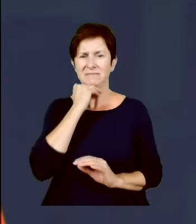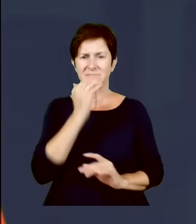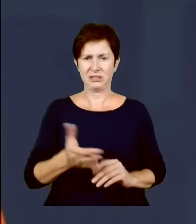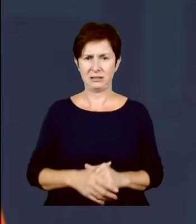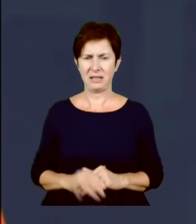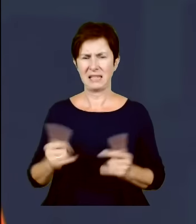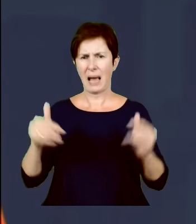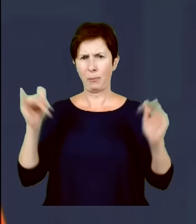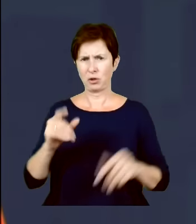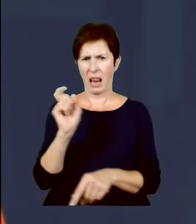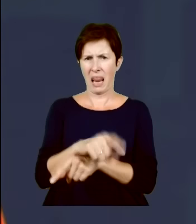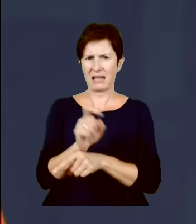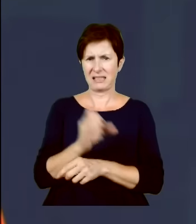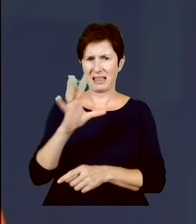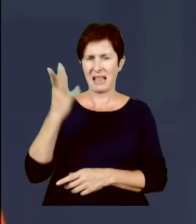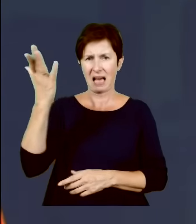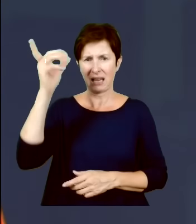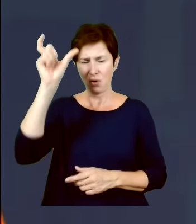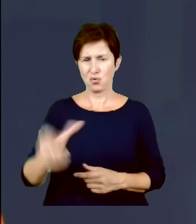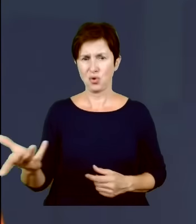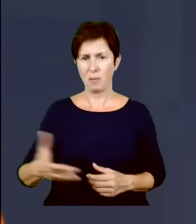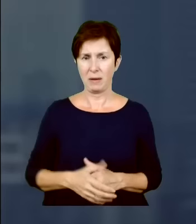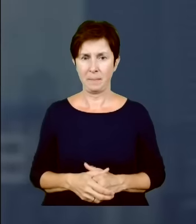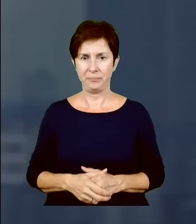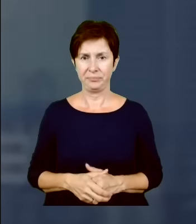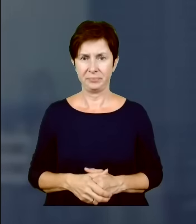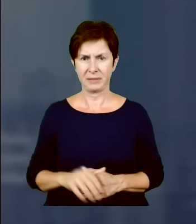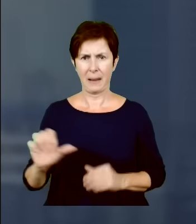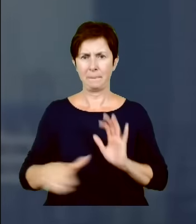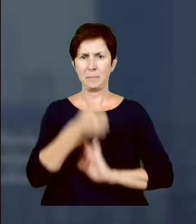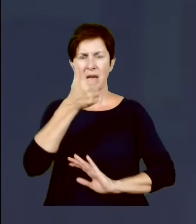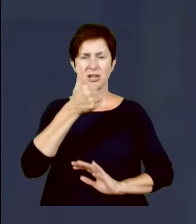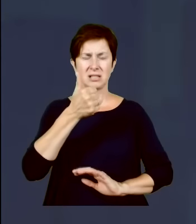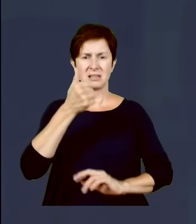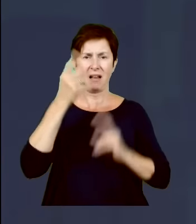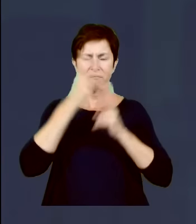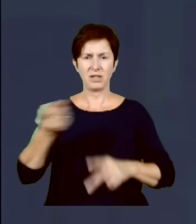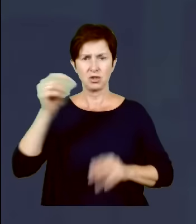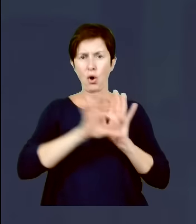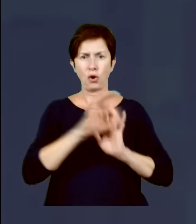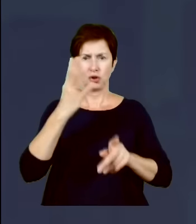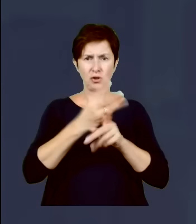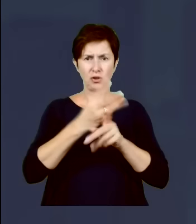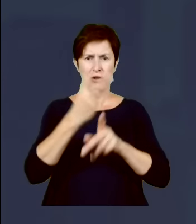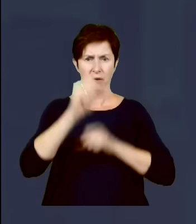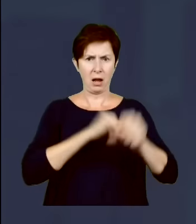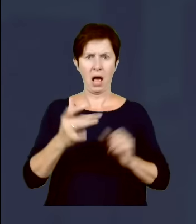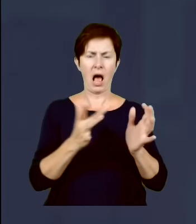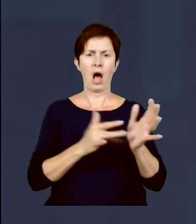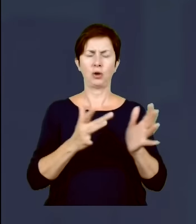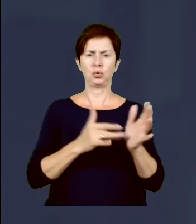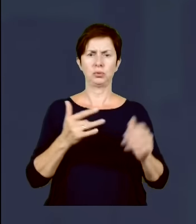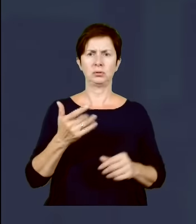lekceważyć takich kontrahentów wizyta 42 lat a Donald Tusk TR dni na urlop